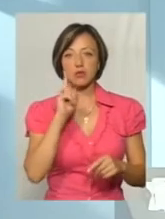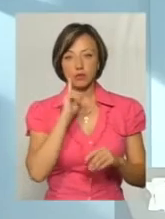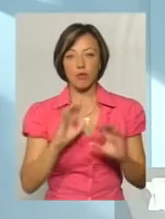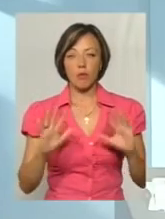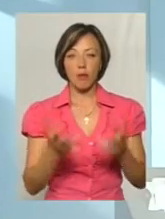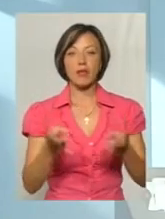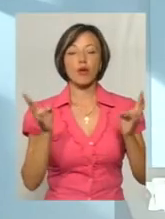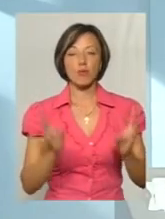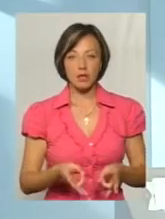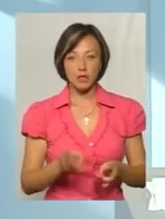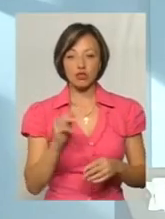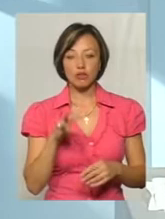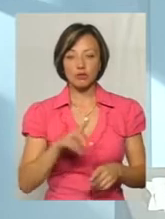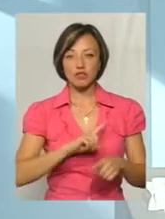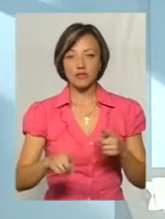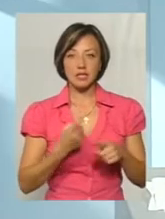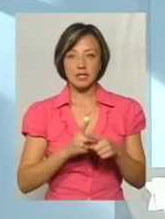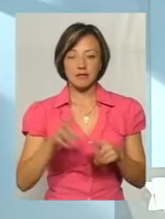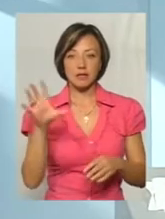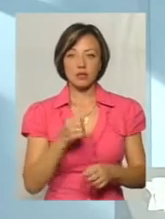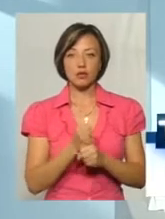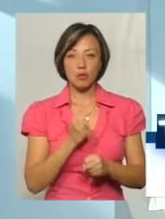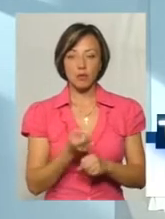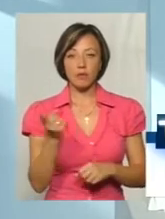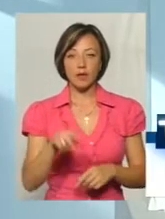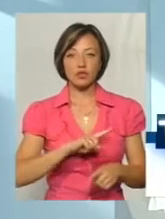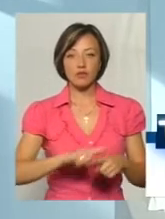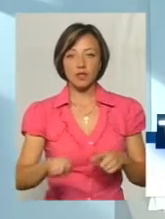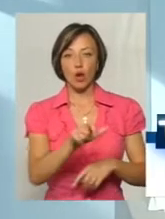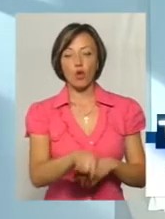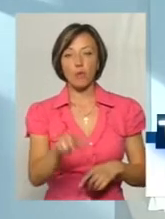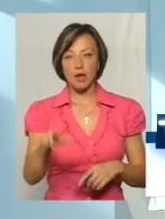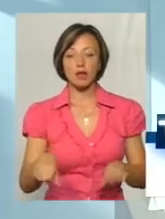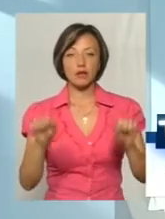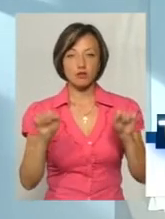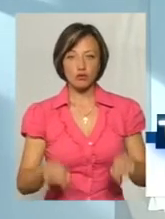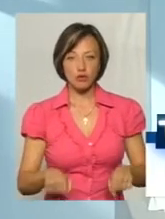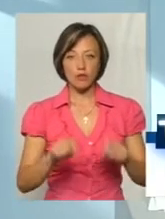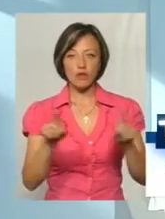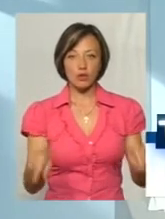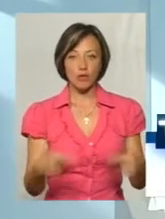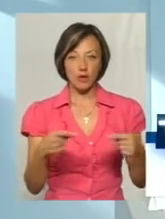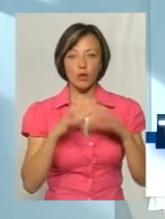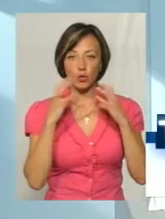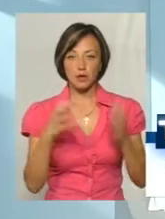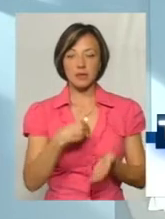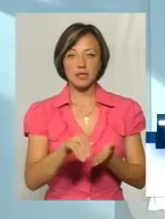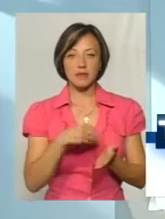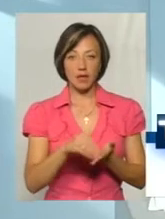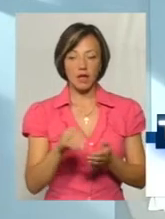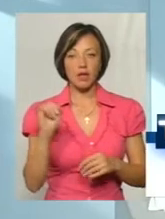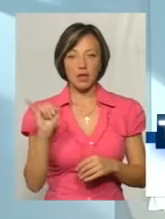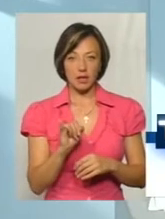який необхідний. І чим швидше ми це все зробимо, тим швидше громадяни зможуть відновити утримання свиней